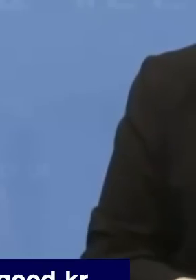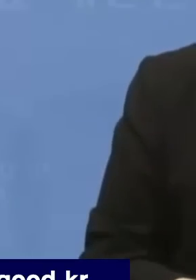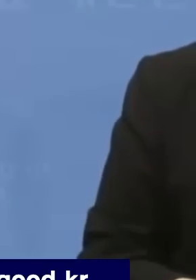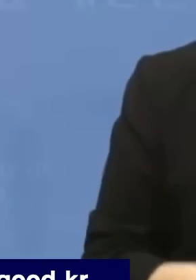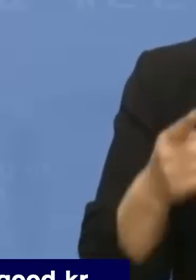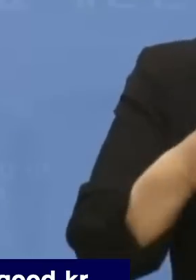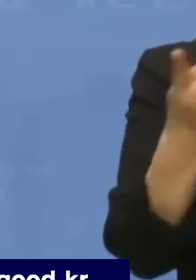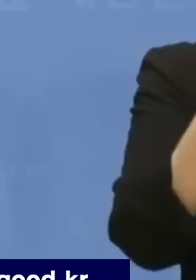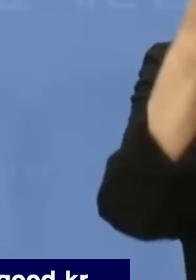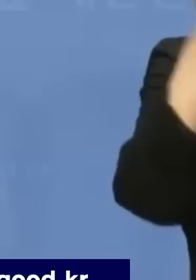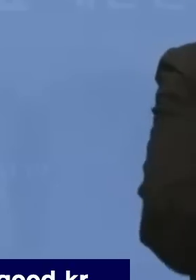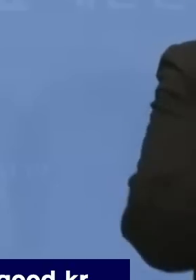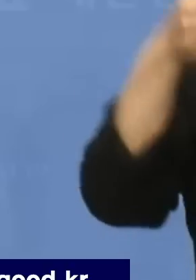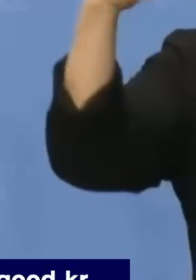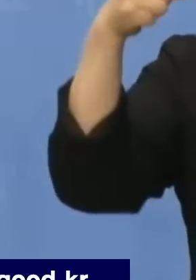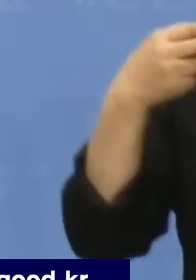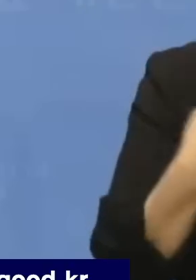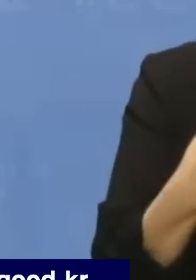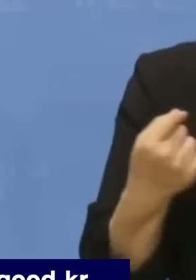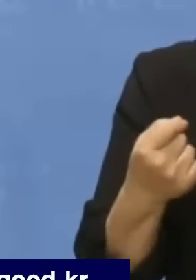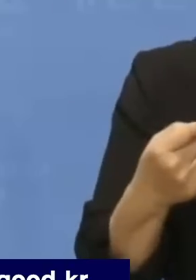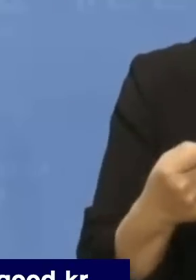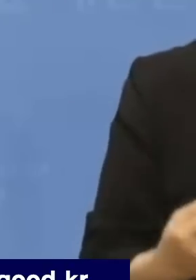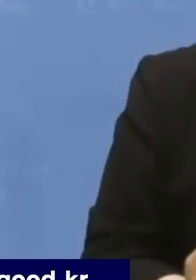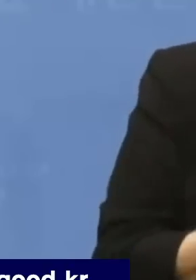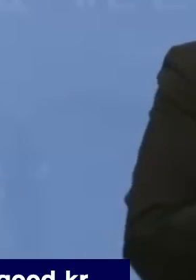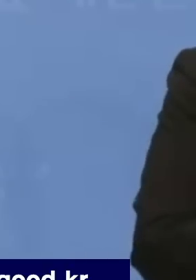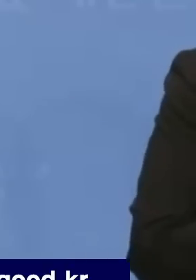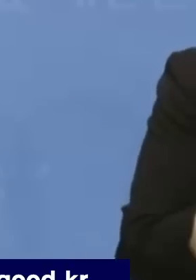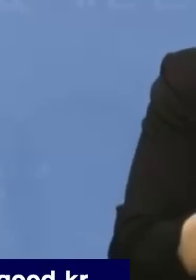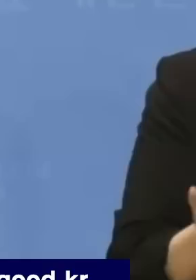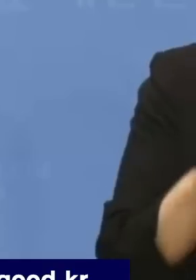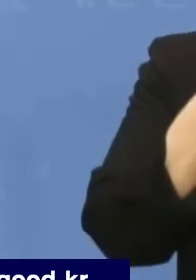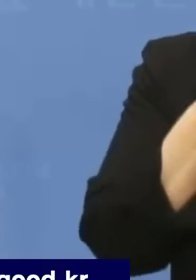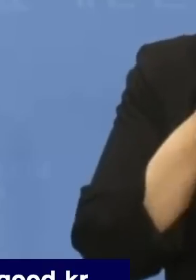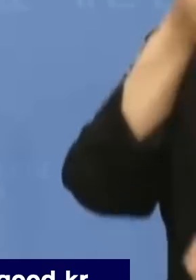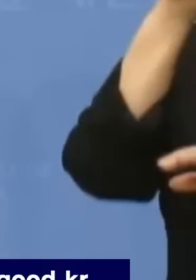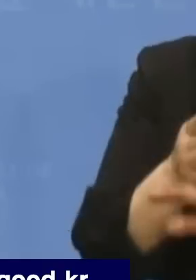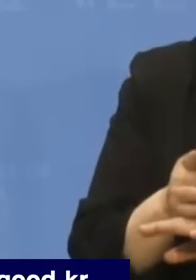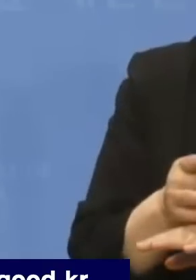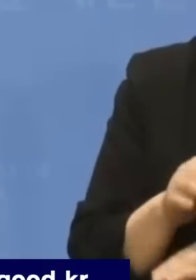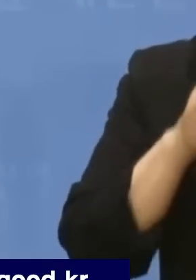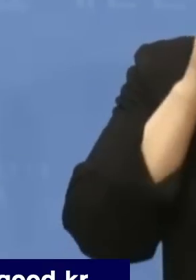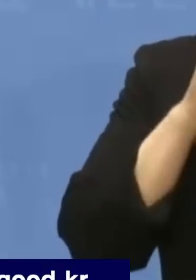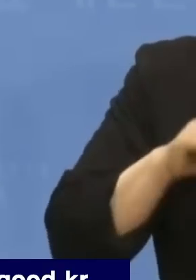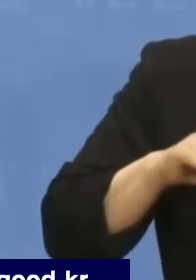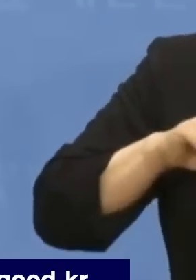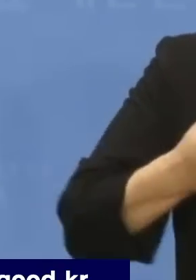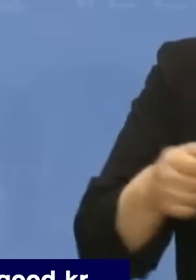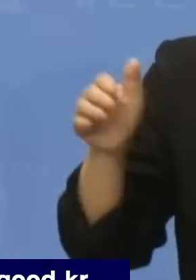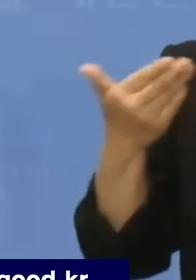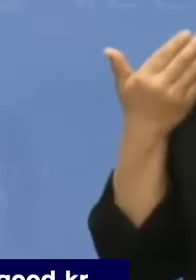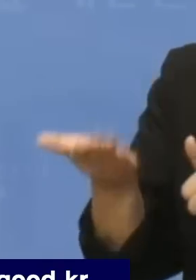결국 짜고 치는 고스톱이고 사퇴 정도로 불법 공천 개입 의혹을 무마하겠다는